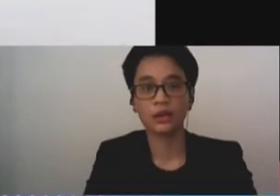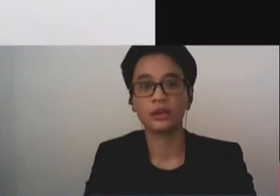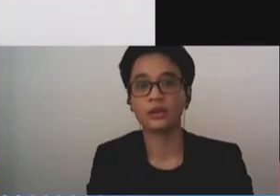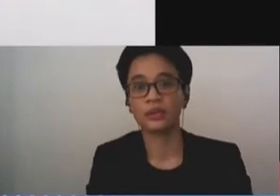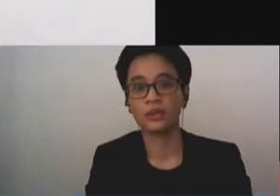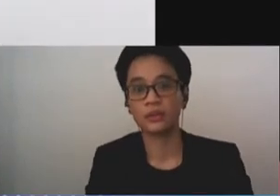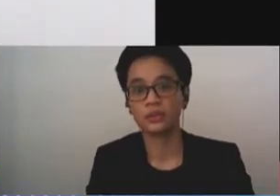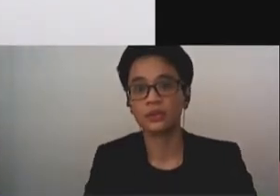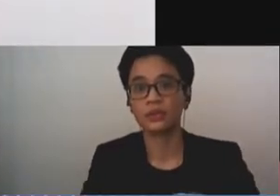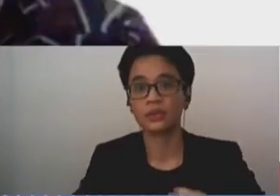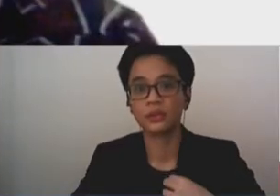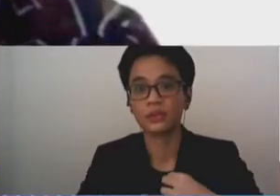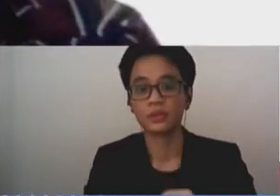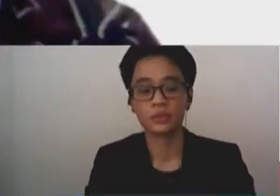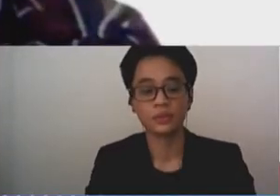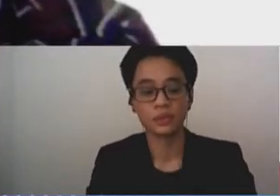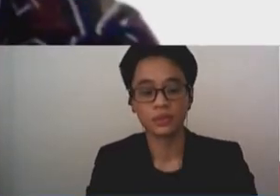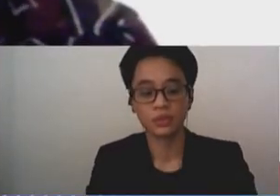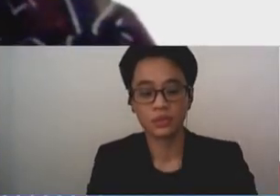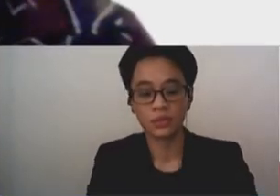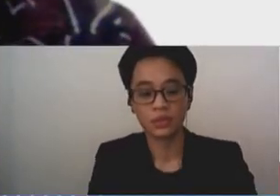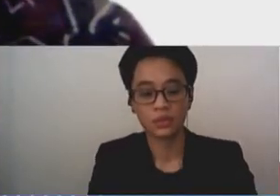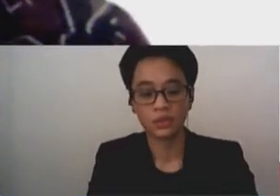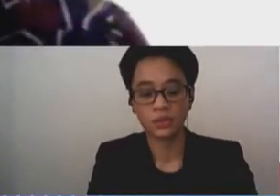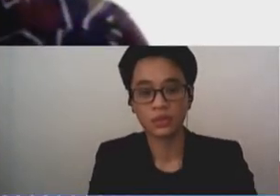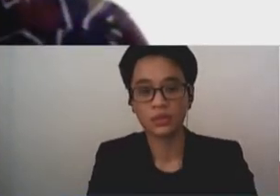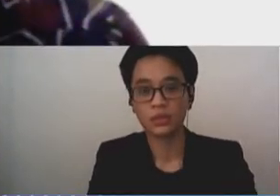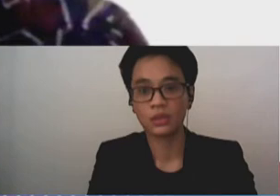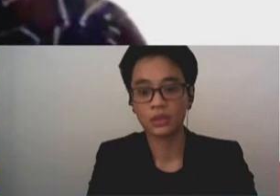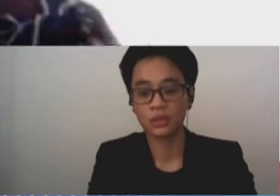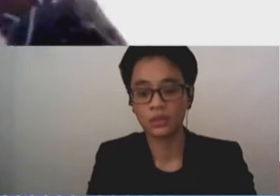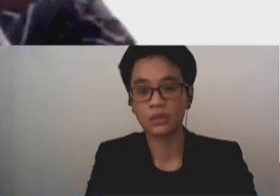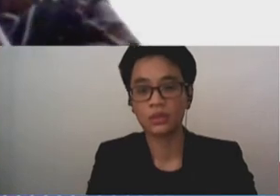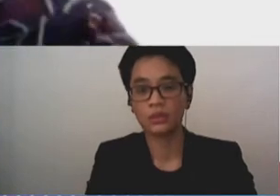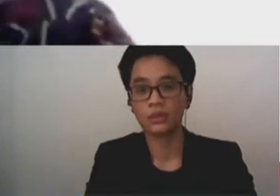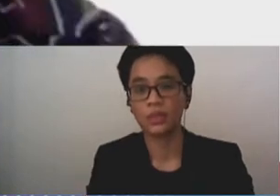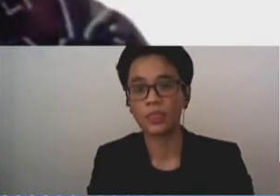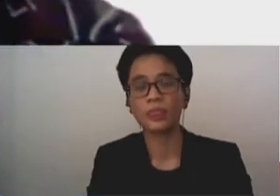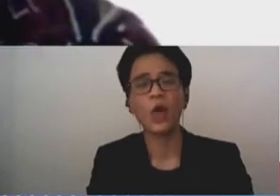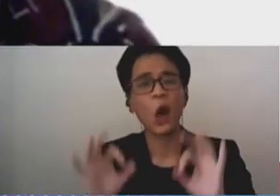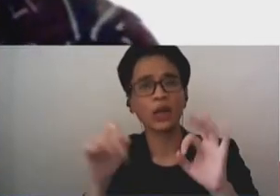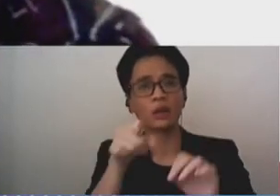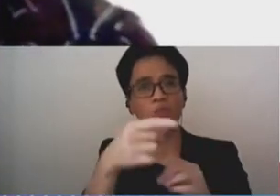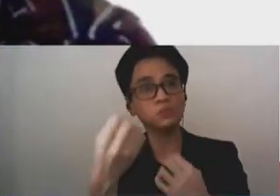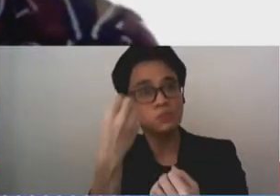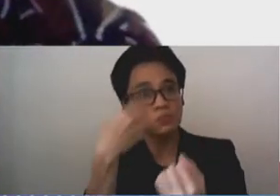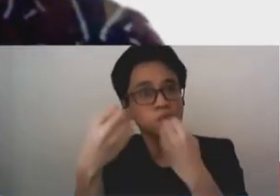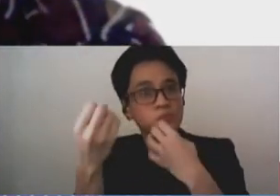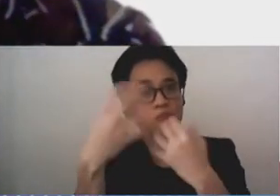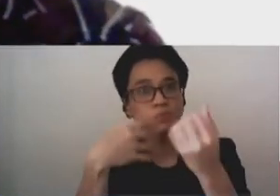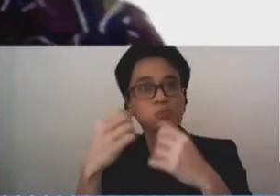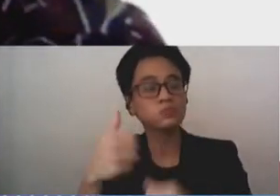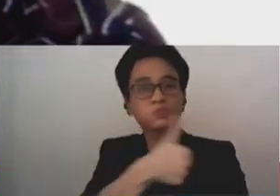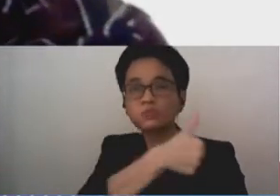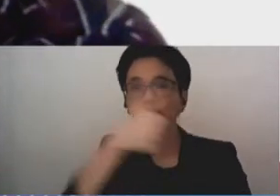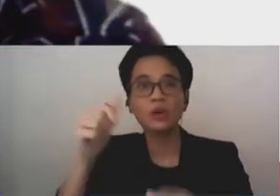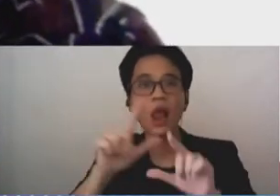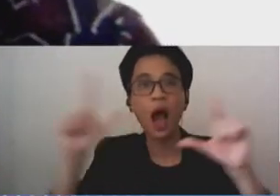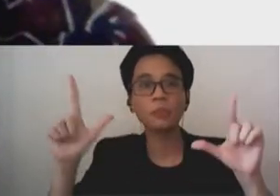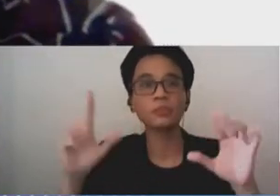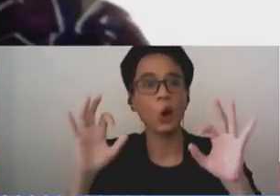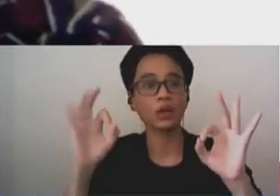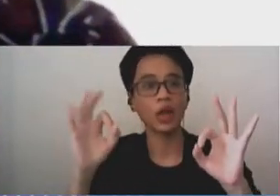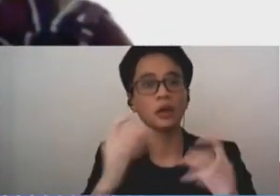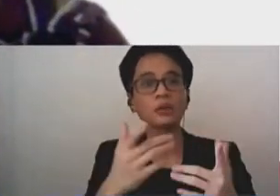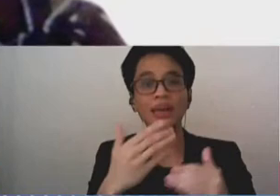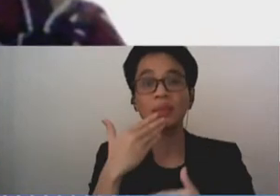Itu hal yang berbeda. Another problem sebenarnya. Gitu. Thank you banget Ibu Santi atas penjelasannya. Sangat komprehensif banget, tapi kita harus pindah ke sesi tanya jawab karena ada